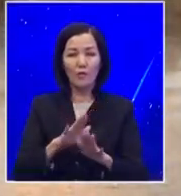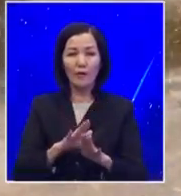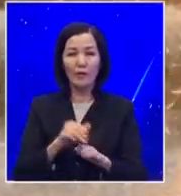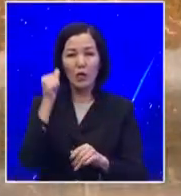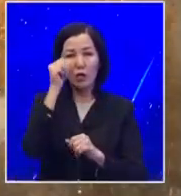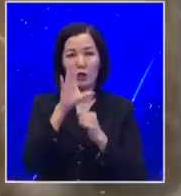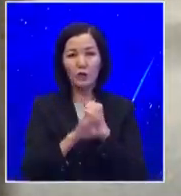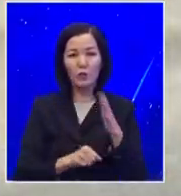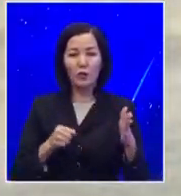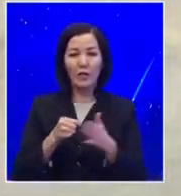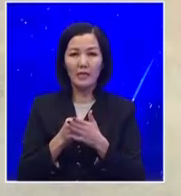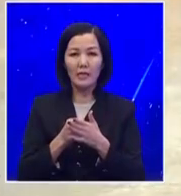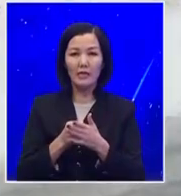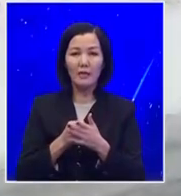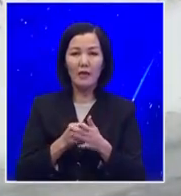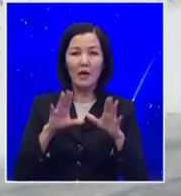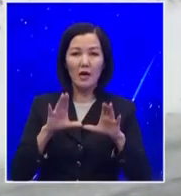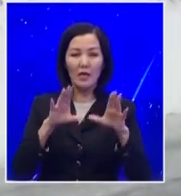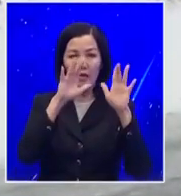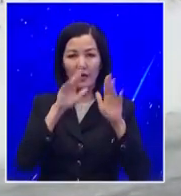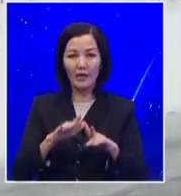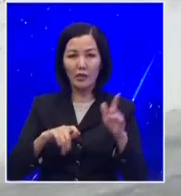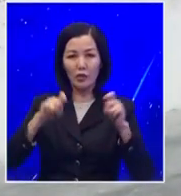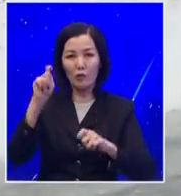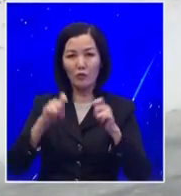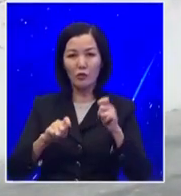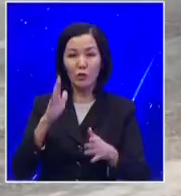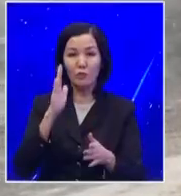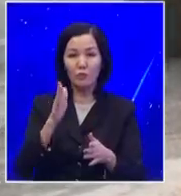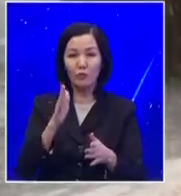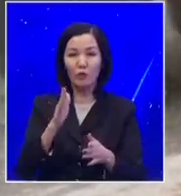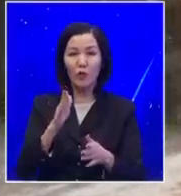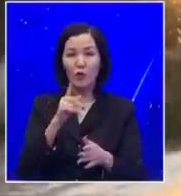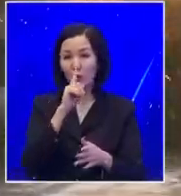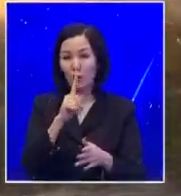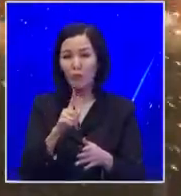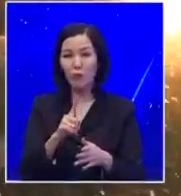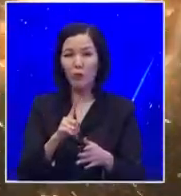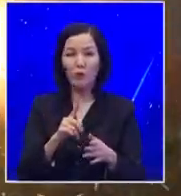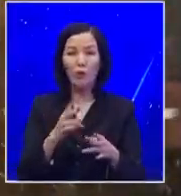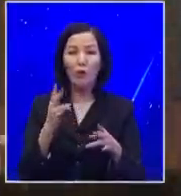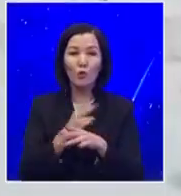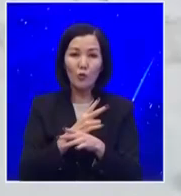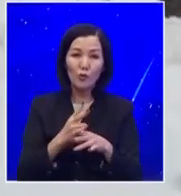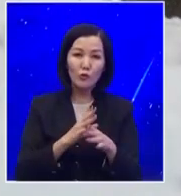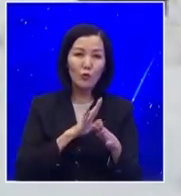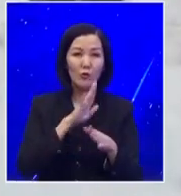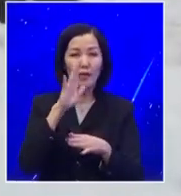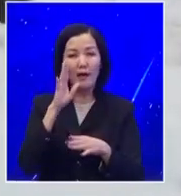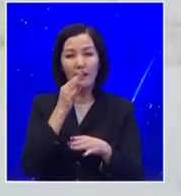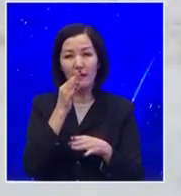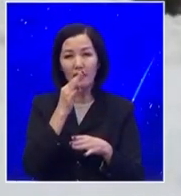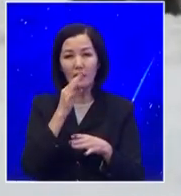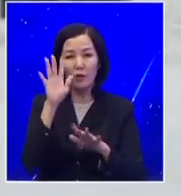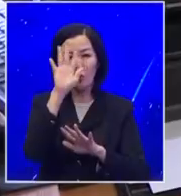жыл соңына дейін өңірде қалың қар жауып, қатты жауын шашын түспейді. Дегенмен түнде және таңертеңгілік кей аймақтарда тұман